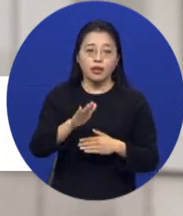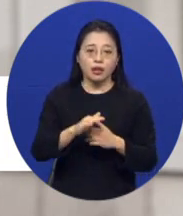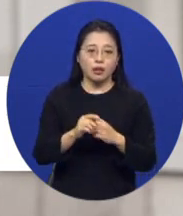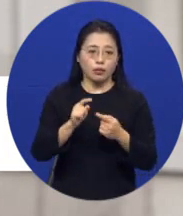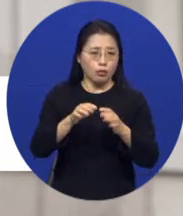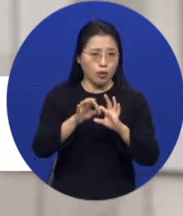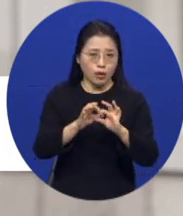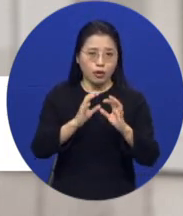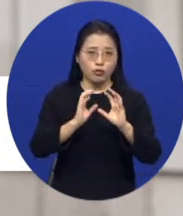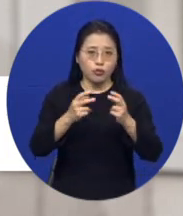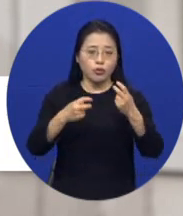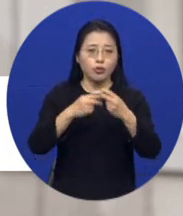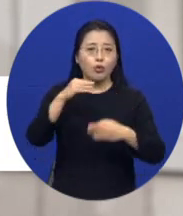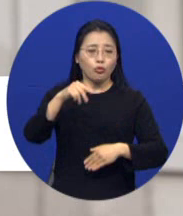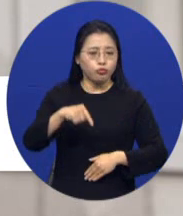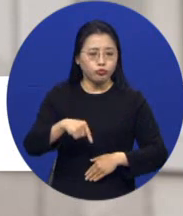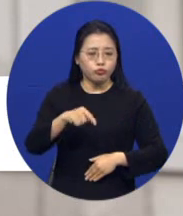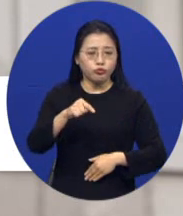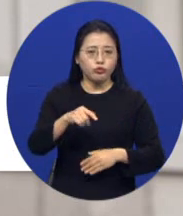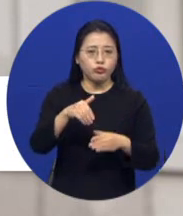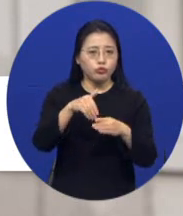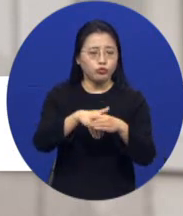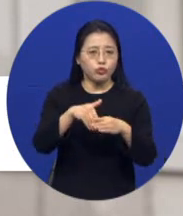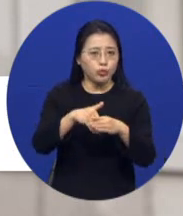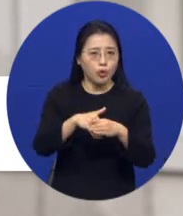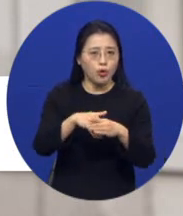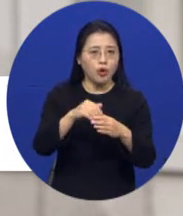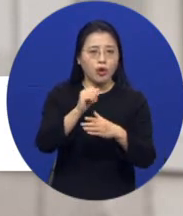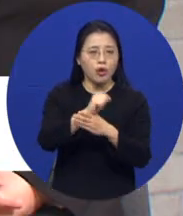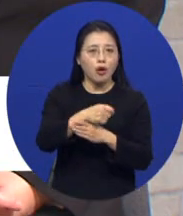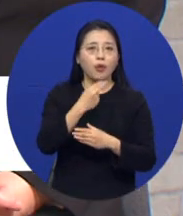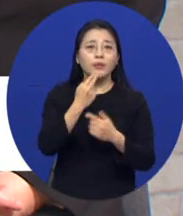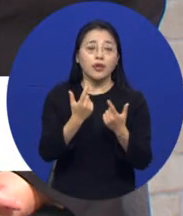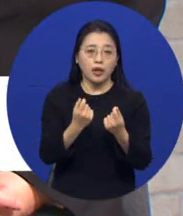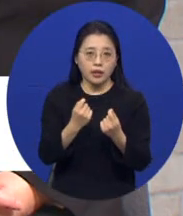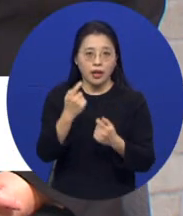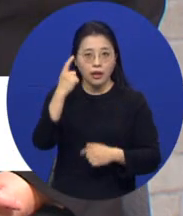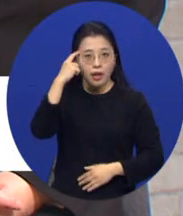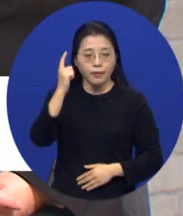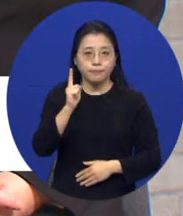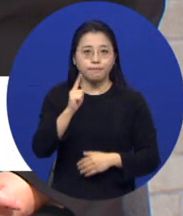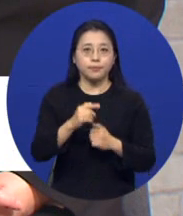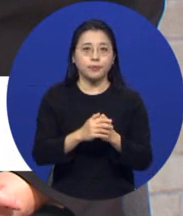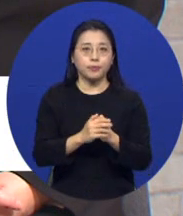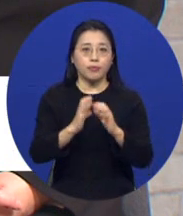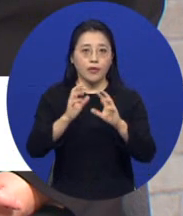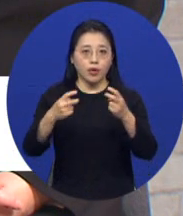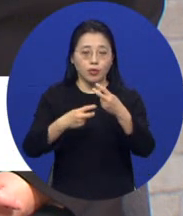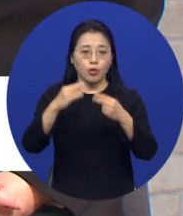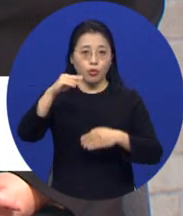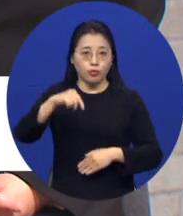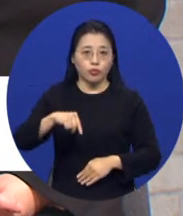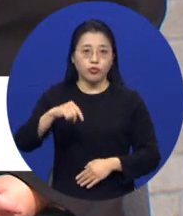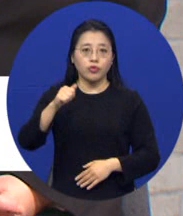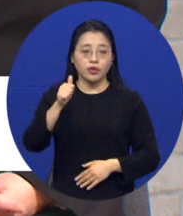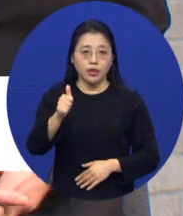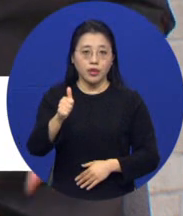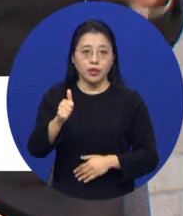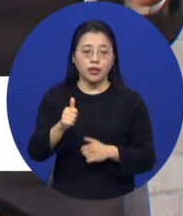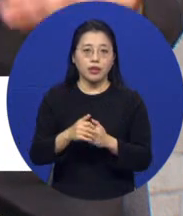수용하지 않을 것이라는 관점이 많습니다이 문제 어떻게 대응하시겠습니까 국토부호 장관이 이번에 환경